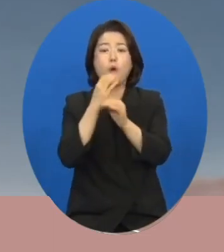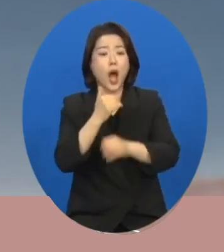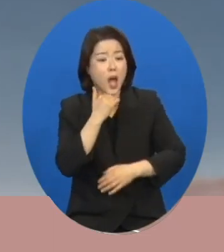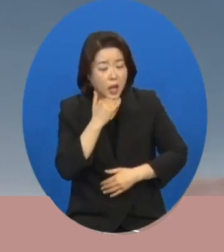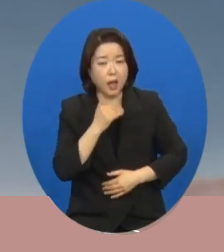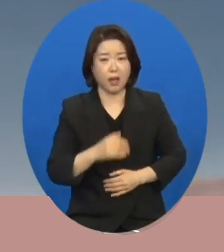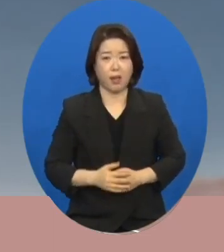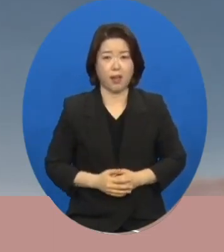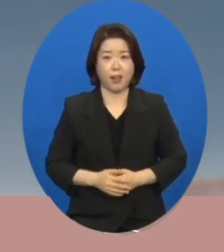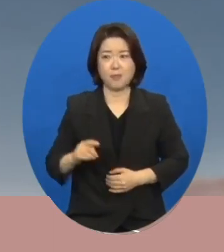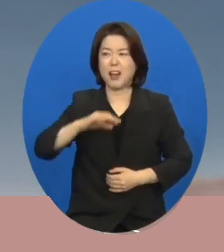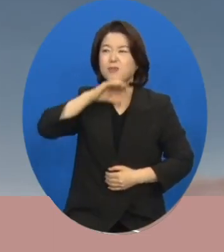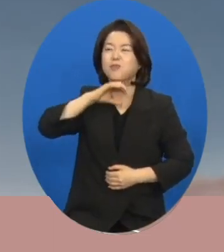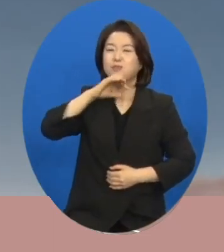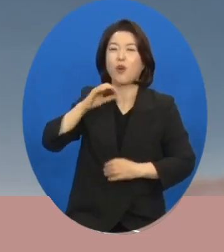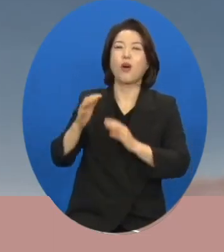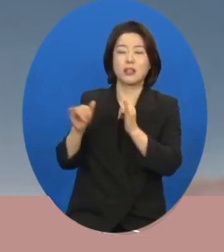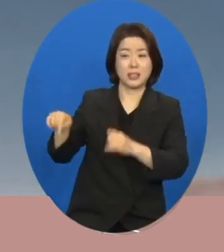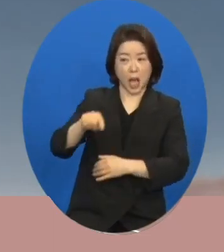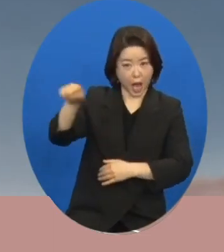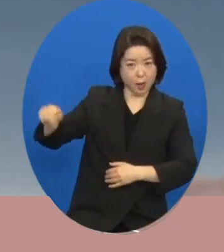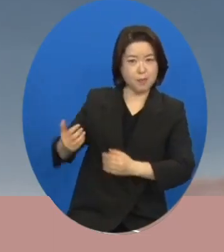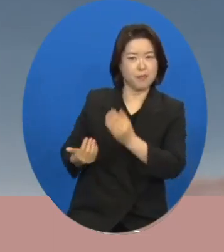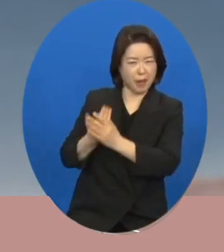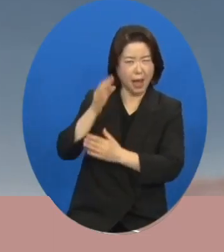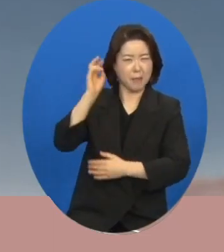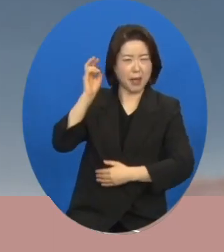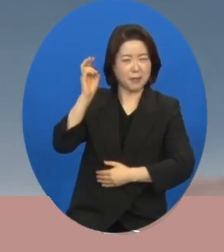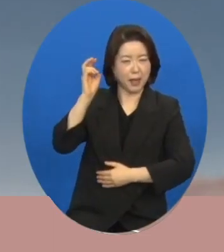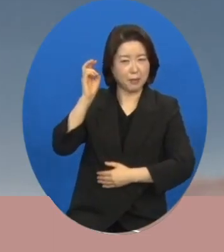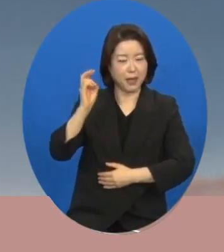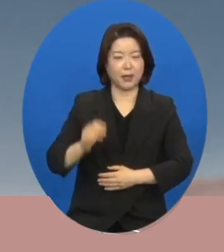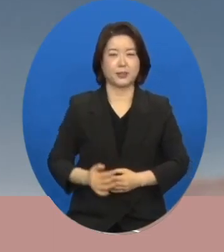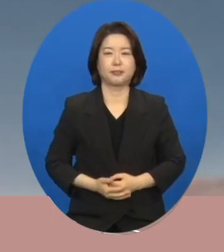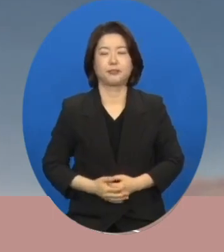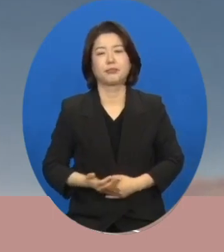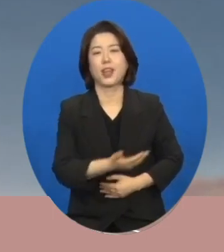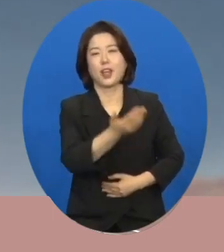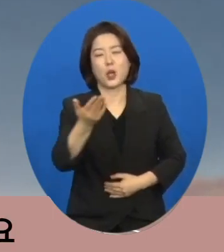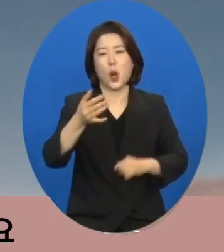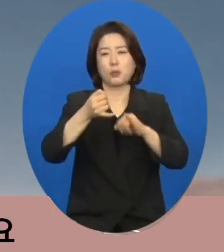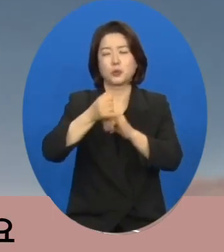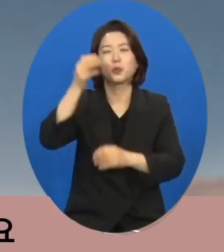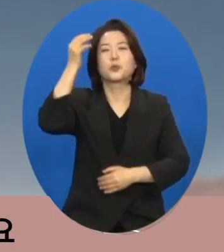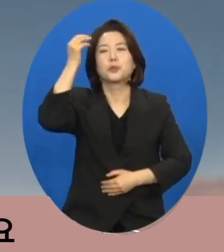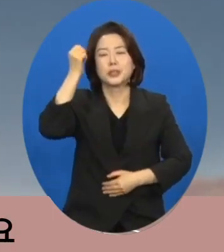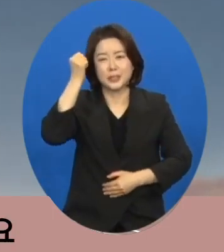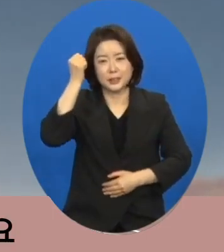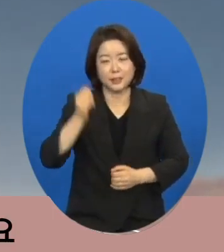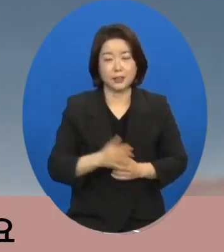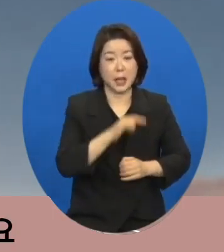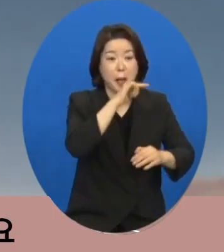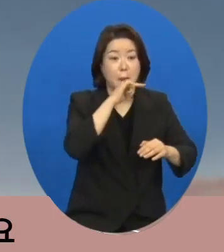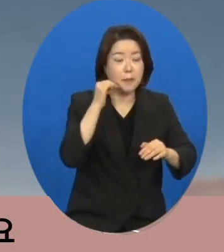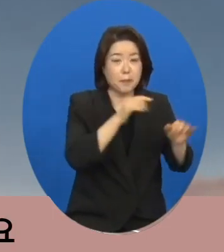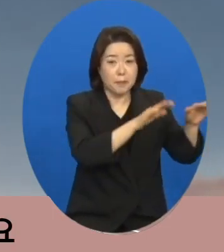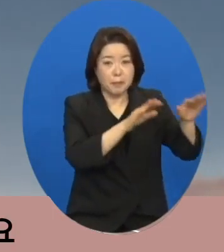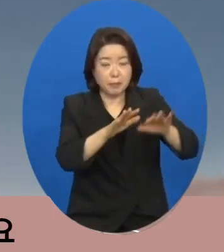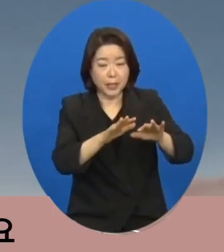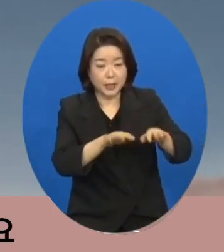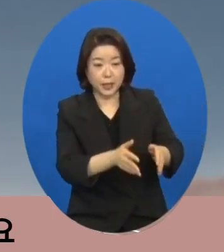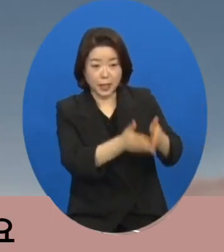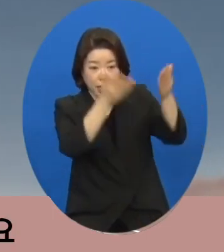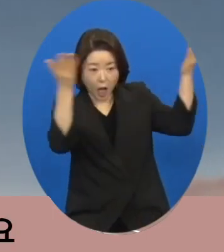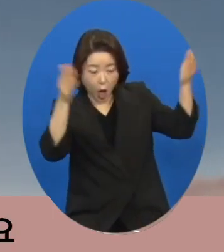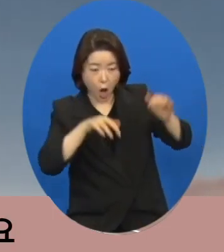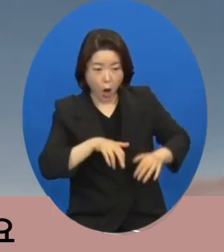요단강을 건너지 않으려고 하는 사람들이 있을지도 모르겠습니다 자 여러분 꼭 기억하셔야 됩니다 홍해를 건너는 것과 요단강을 건너는